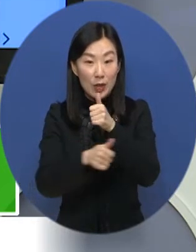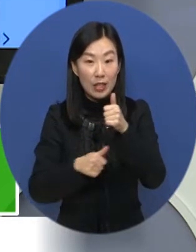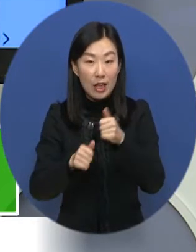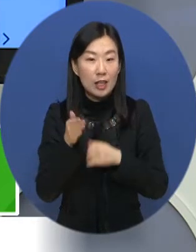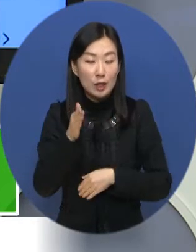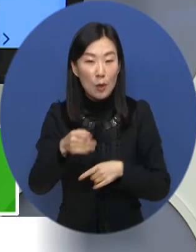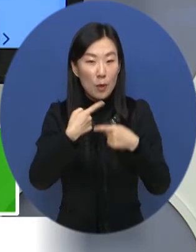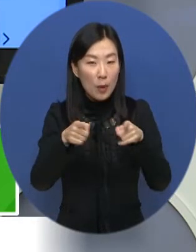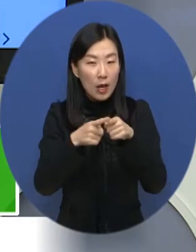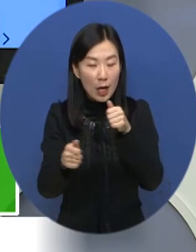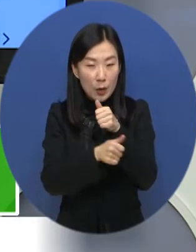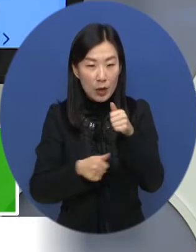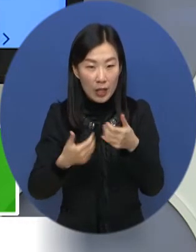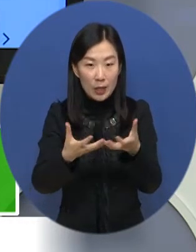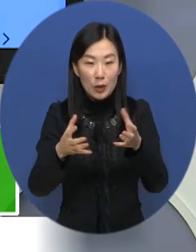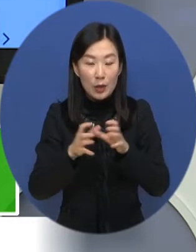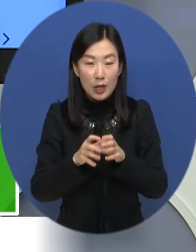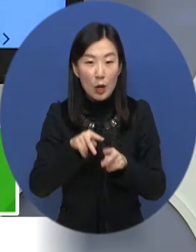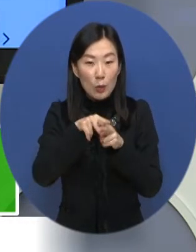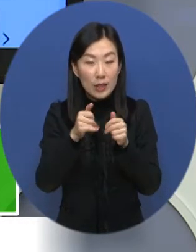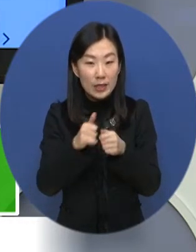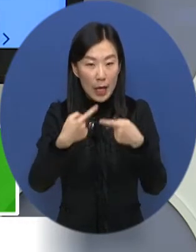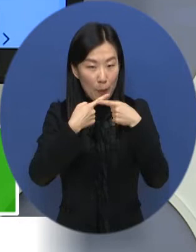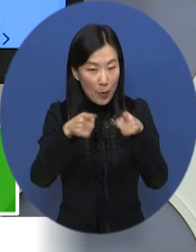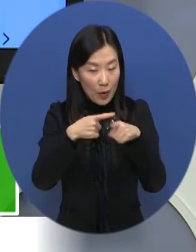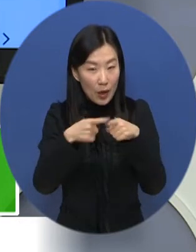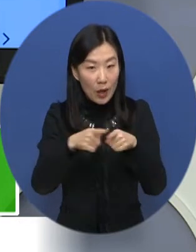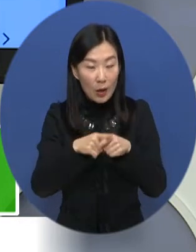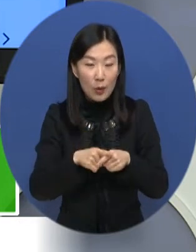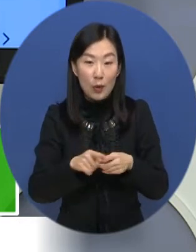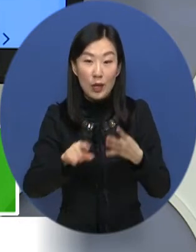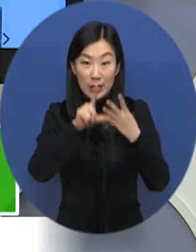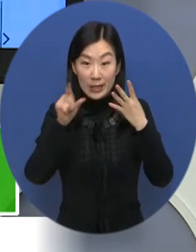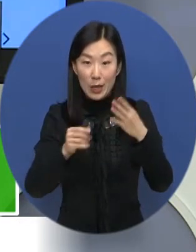'선정 위원회는전문가 심사위원단을구성하여후보자들을평가하고